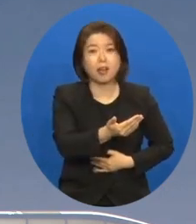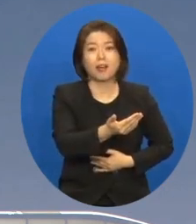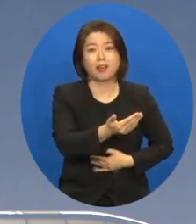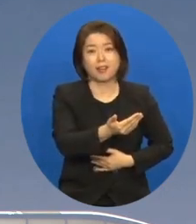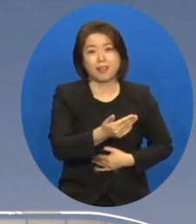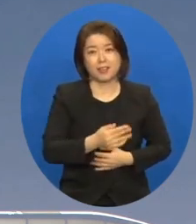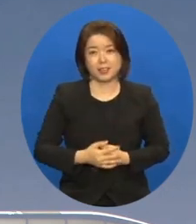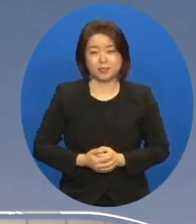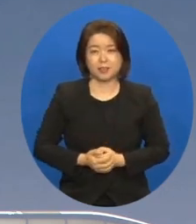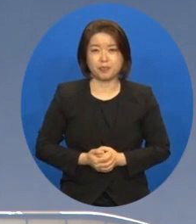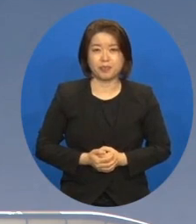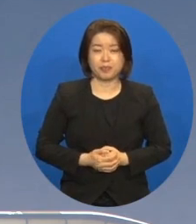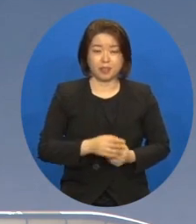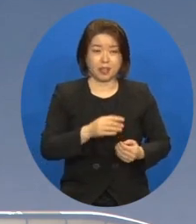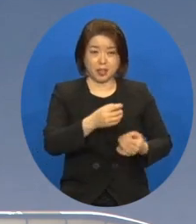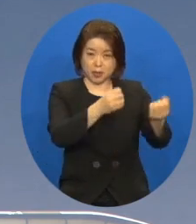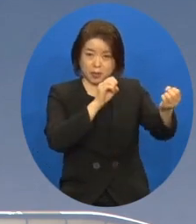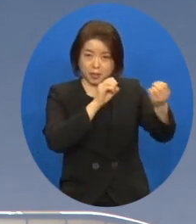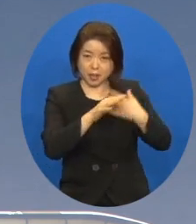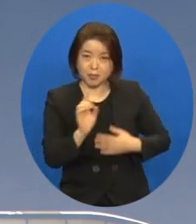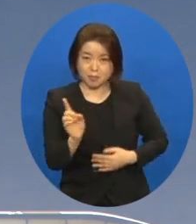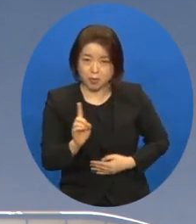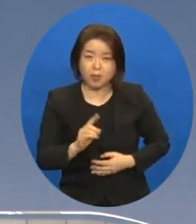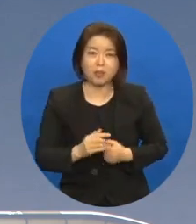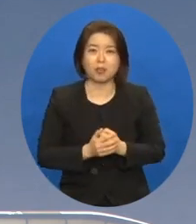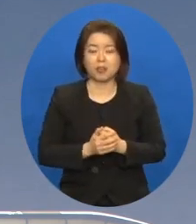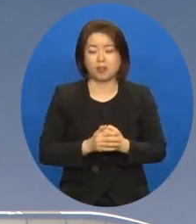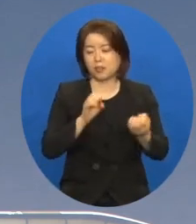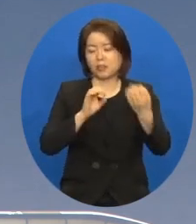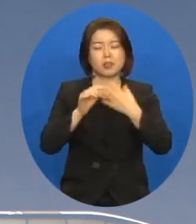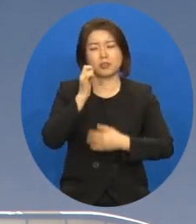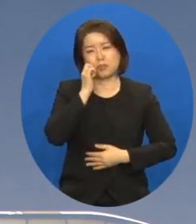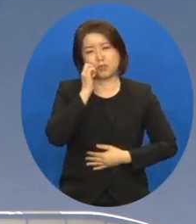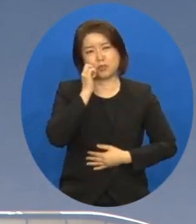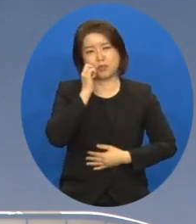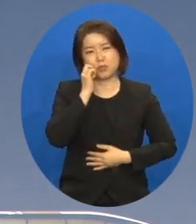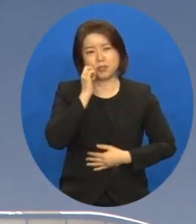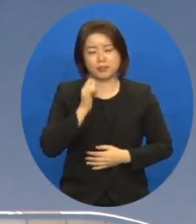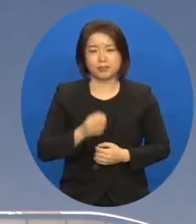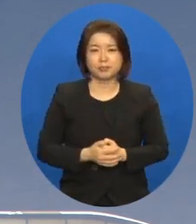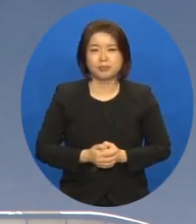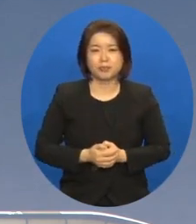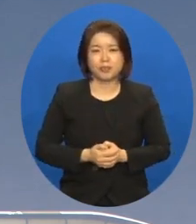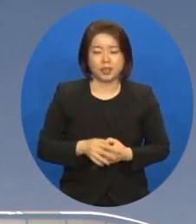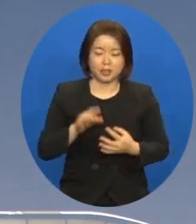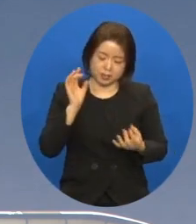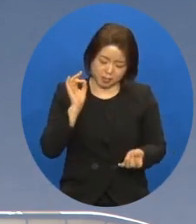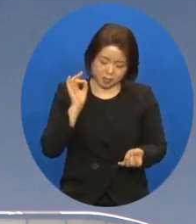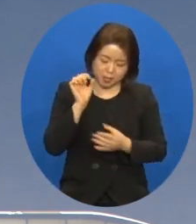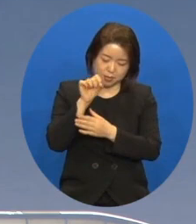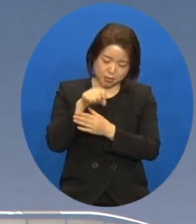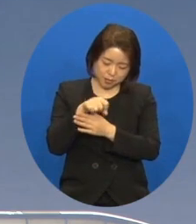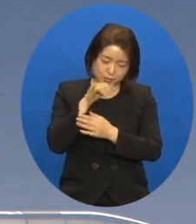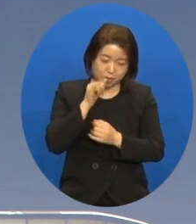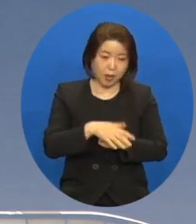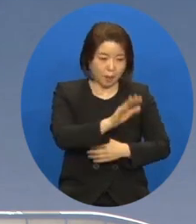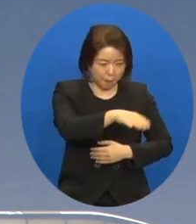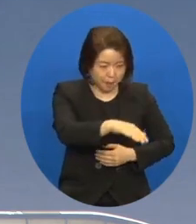물었어요. 그랬더니 그 권사님께서 대답을 못 하시더라. 그냥 가만히 계세요.